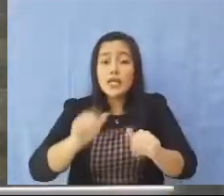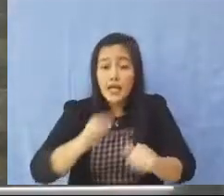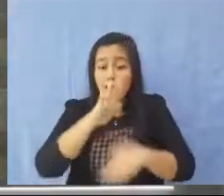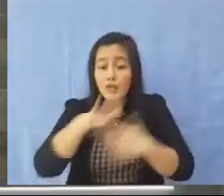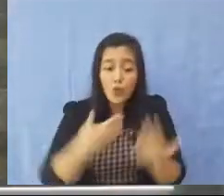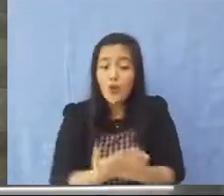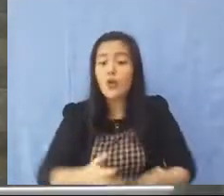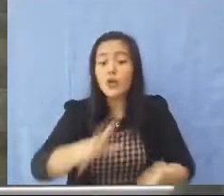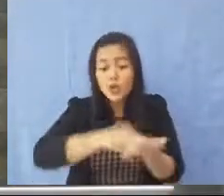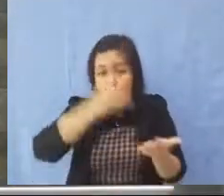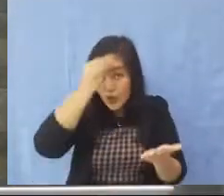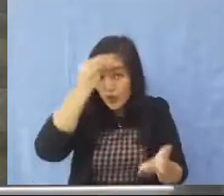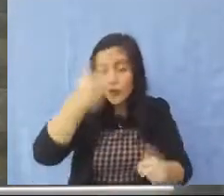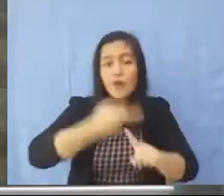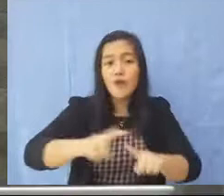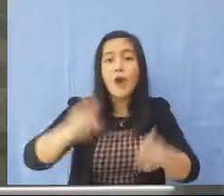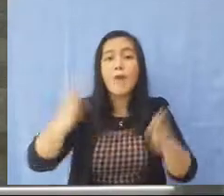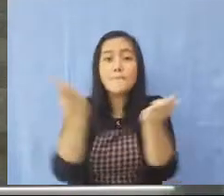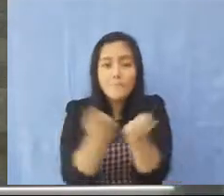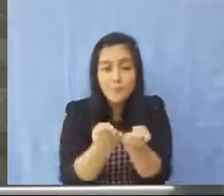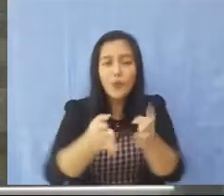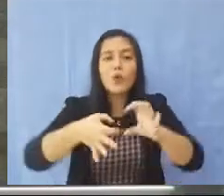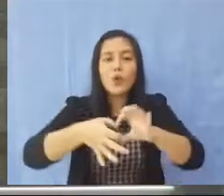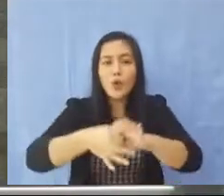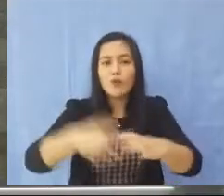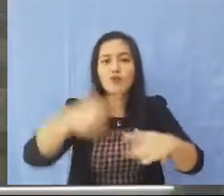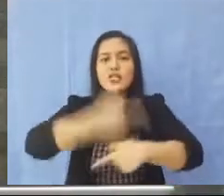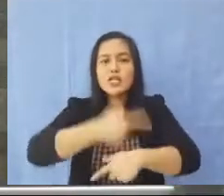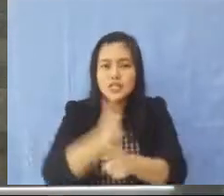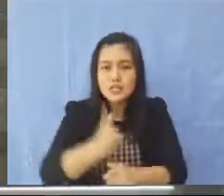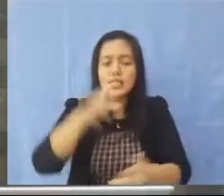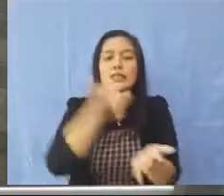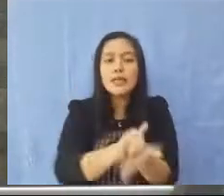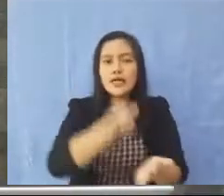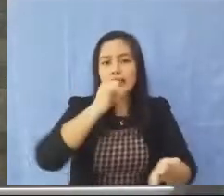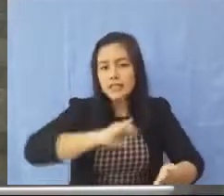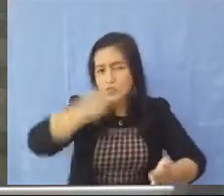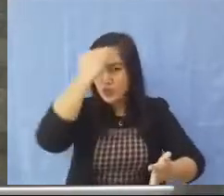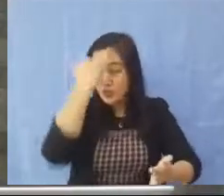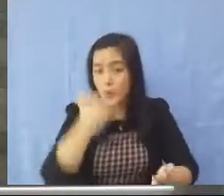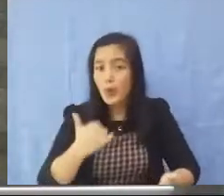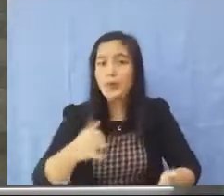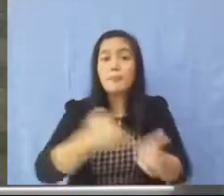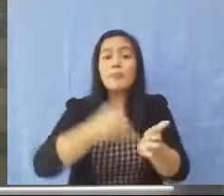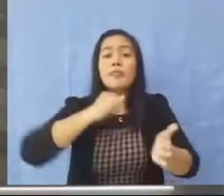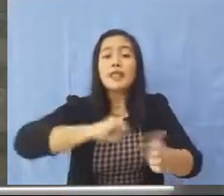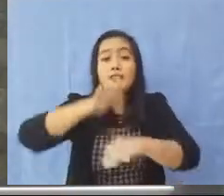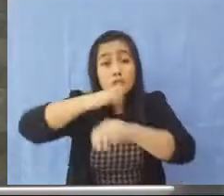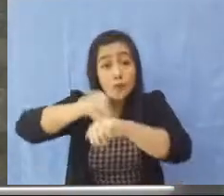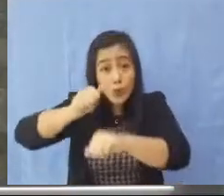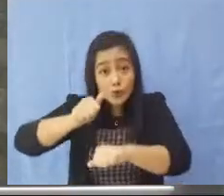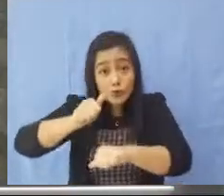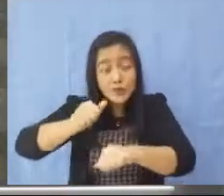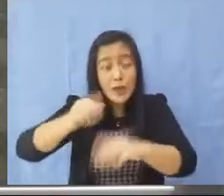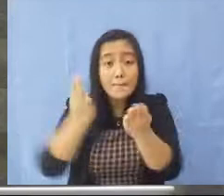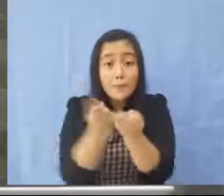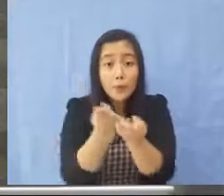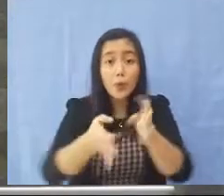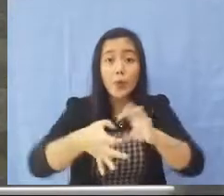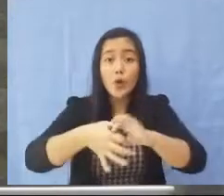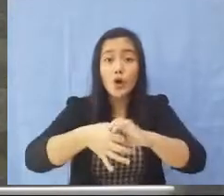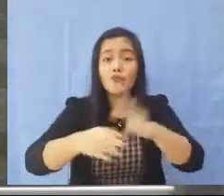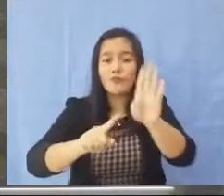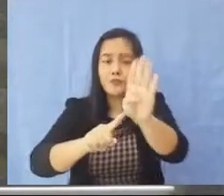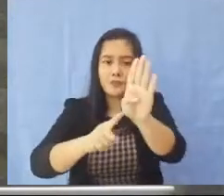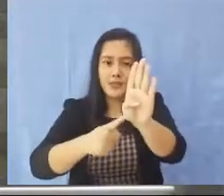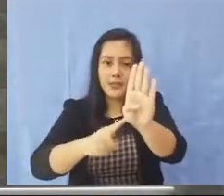Kaya nga, it is called the book of beginnings. And the key word for the book of Genesis is the word beginning na makikita po natin sa